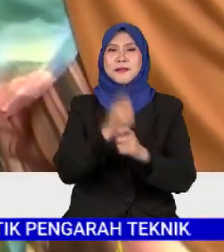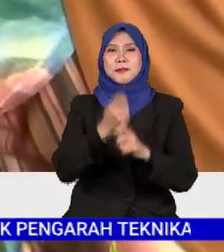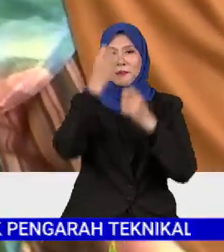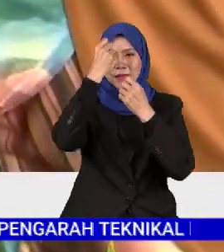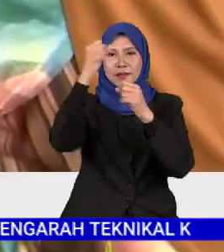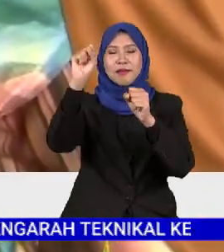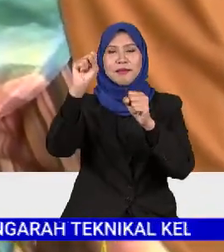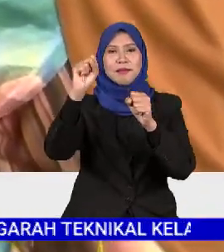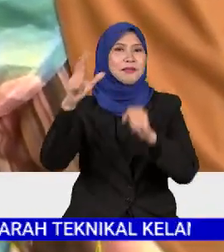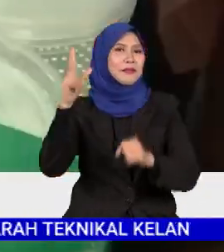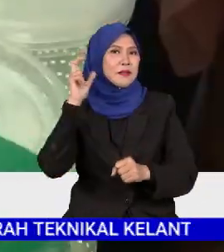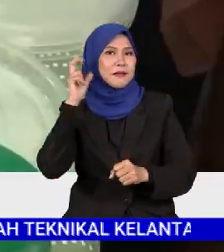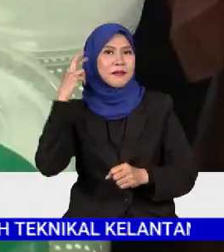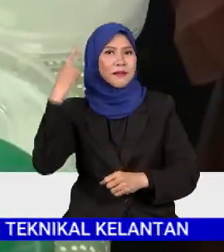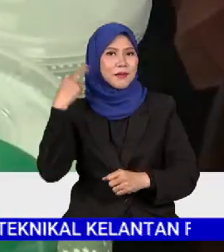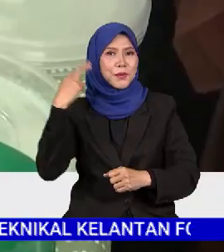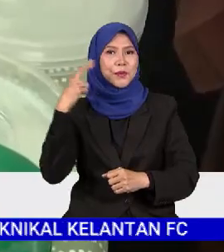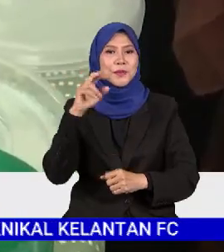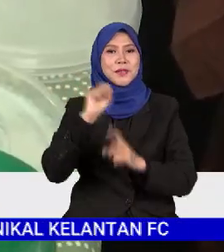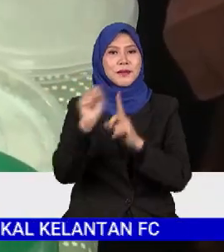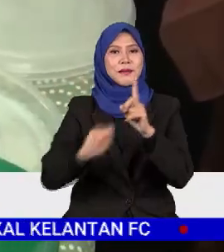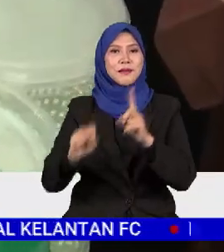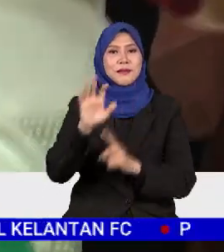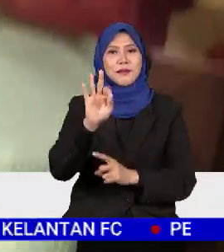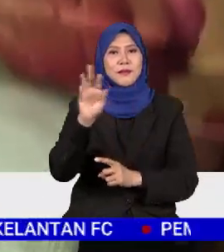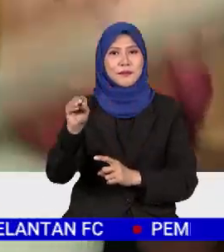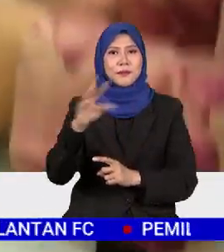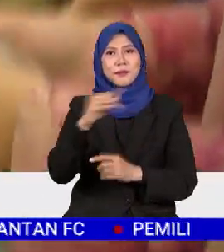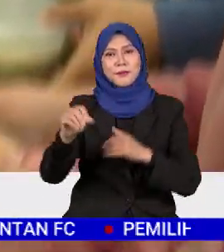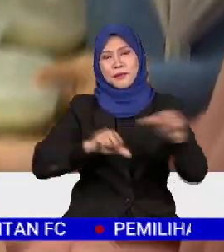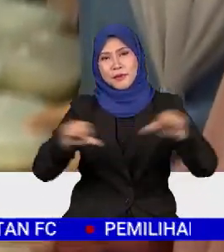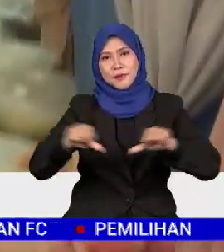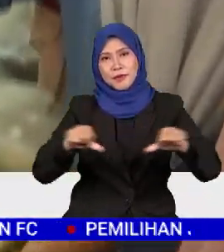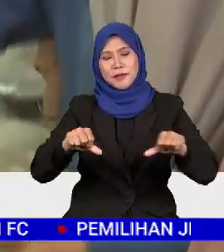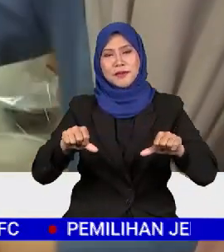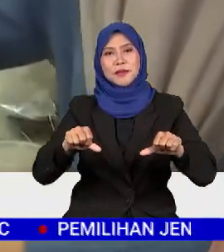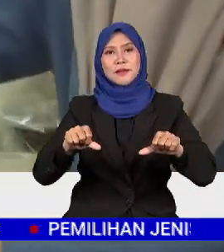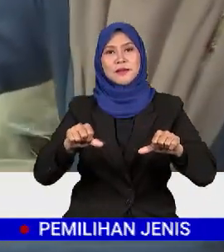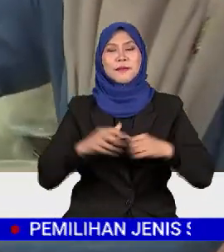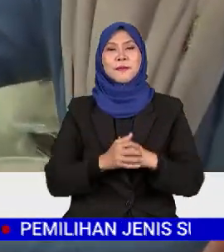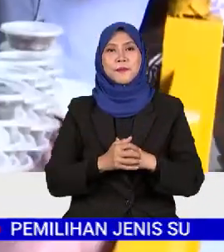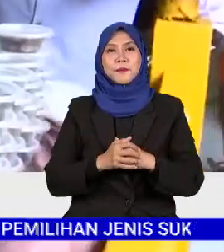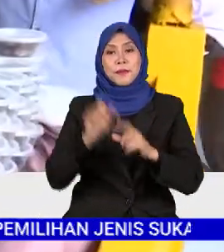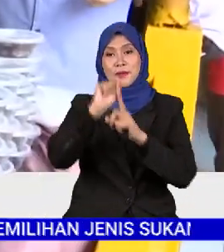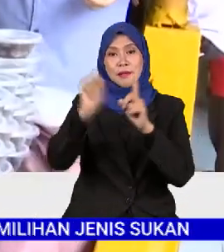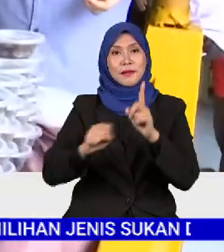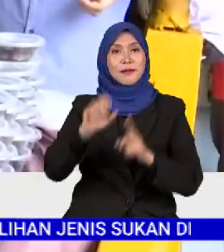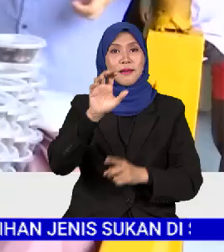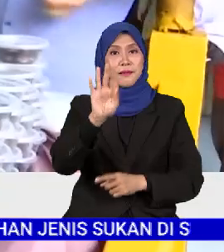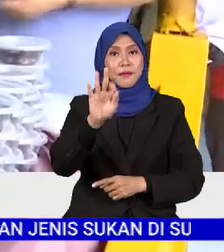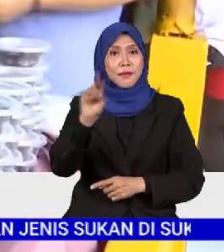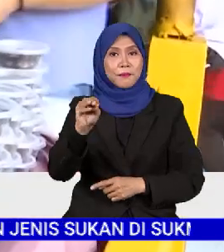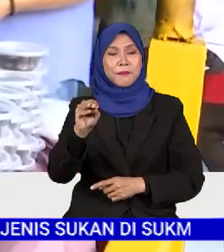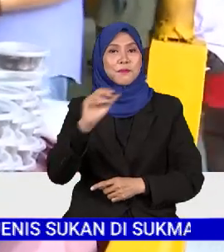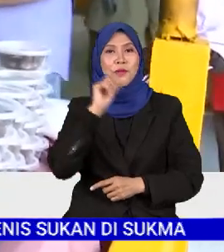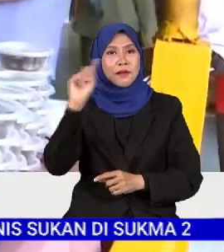memang setia mengikuti setiap Sandakan FM dan semua aktiviti program Sandakan FM. Jadi Sandakan FM yang kita nampak durang bukan untuk